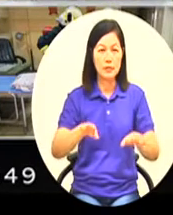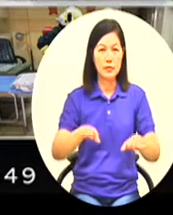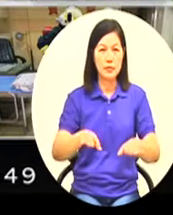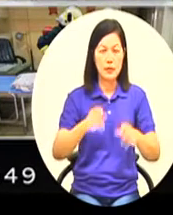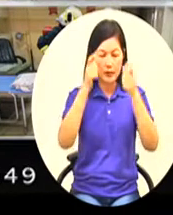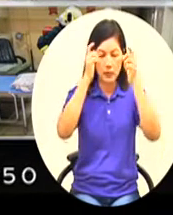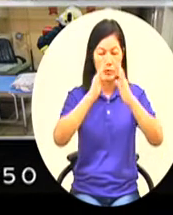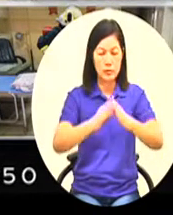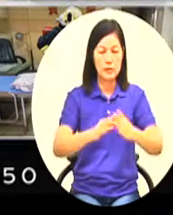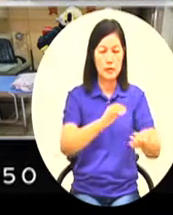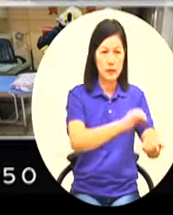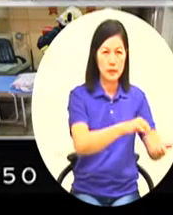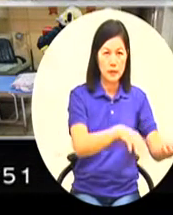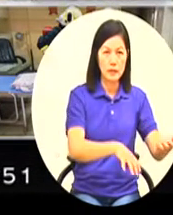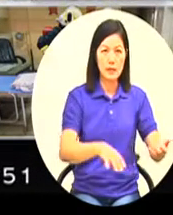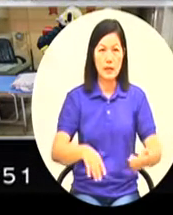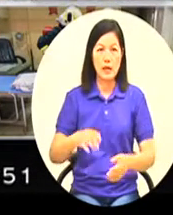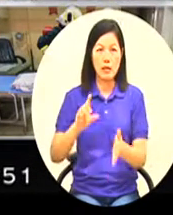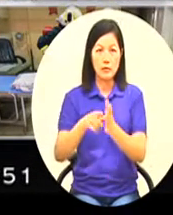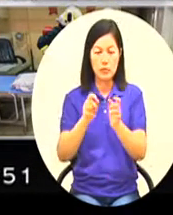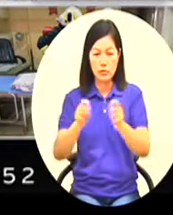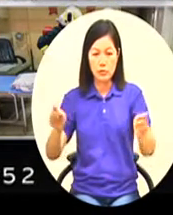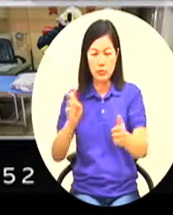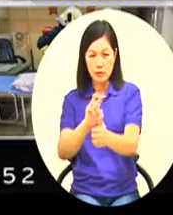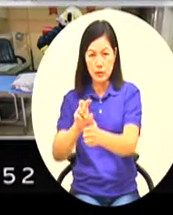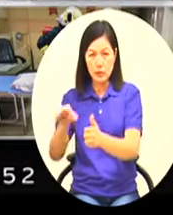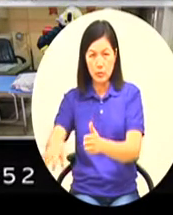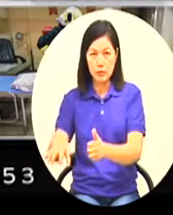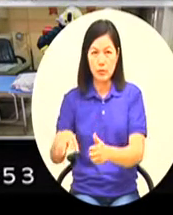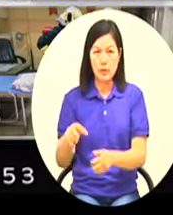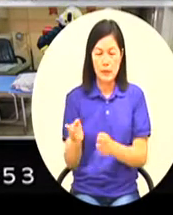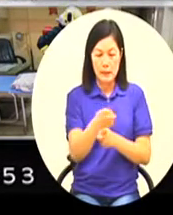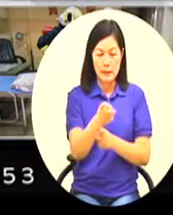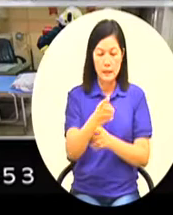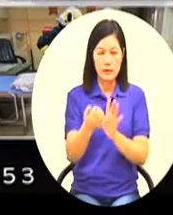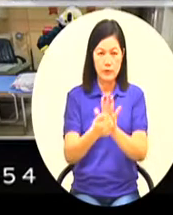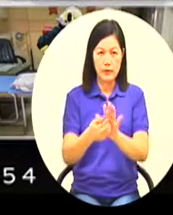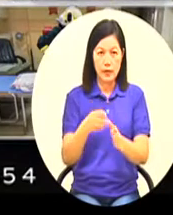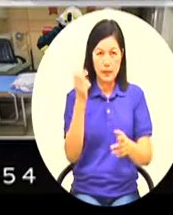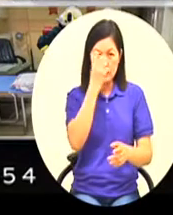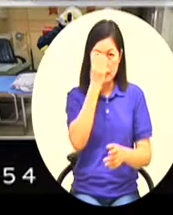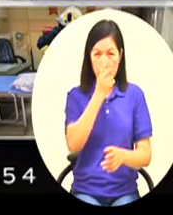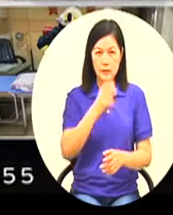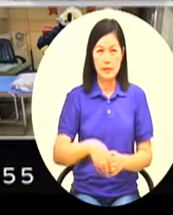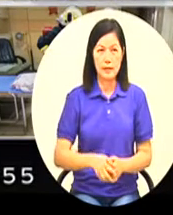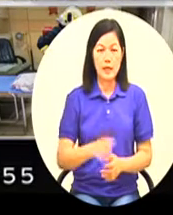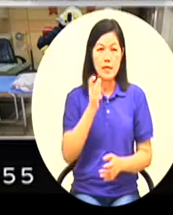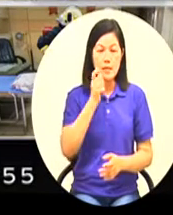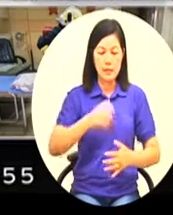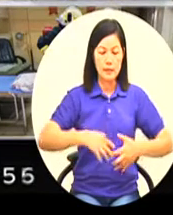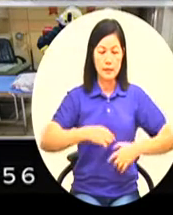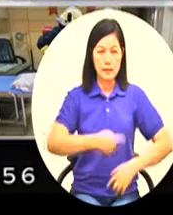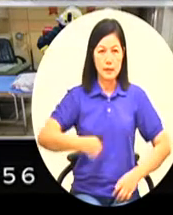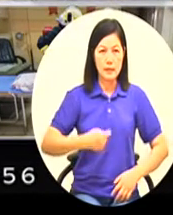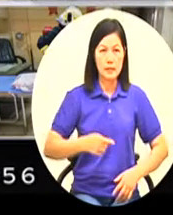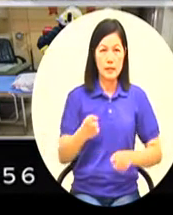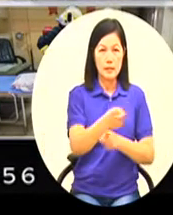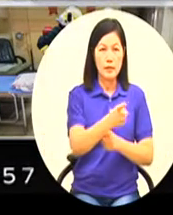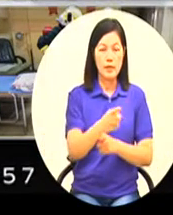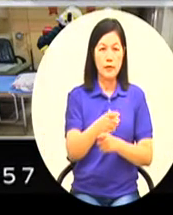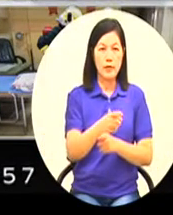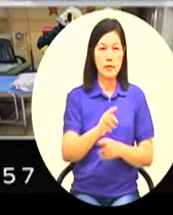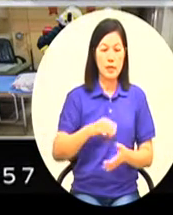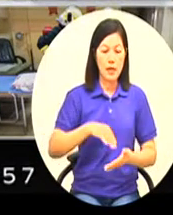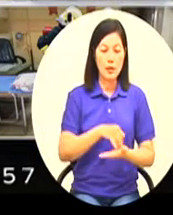疗院所、长照中心进行各项消防安全检查，落实要求硬体之消防安全设备及软体